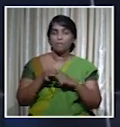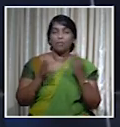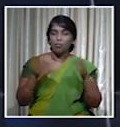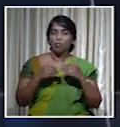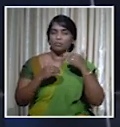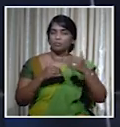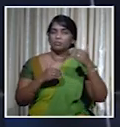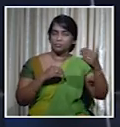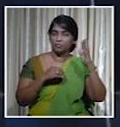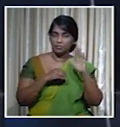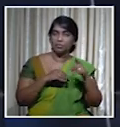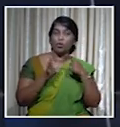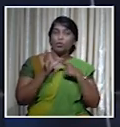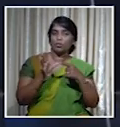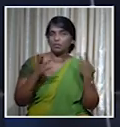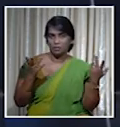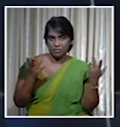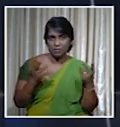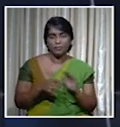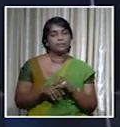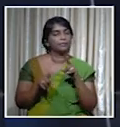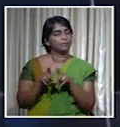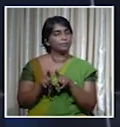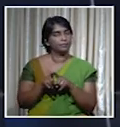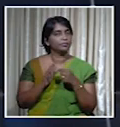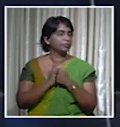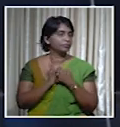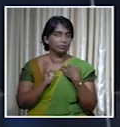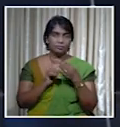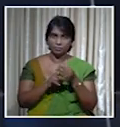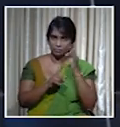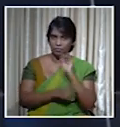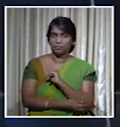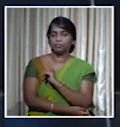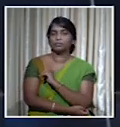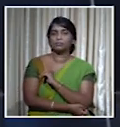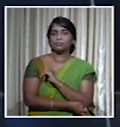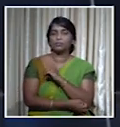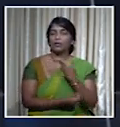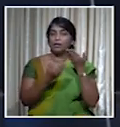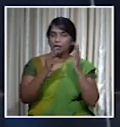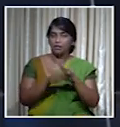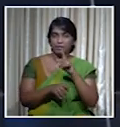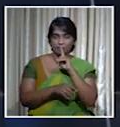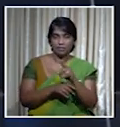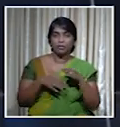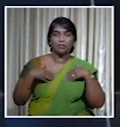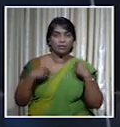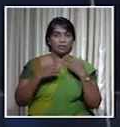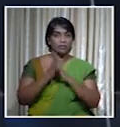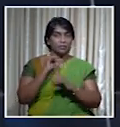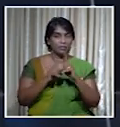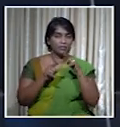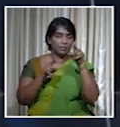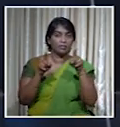තවත් දිග්ගැහි යනවා උත්තරයක් නැතුව. ඒ වගේම ගරු සභාපතිතුමනි මා අවසාන වශයෙන් මතු කරන්න කැමති සෞඛ්‍ය අමාත්‍යාංශයෙන් සිට මා